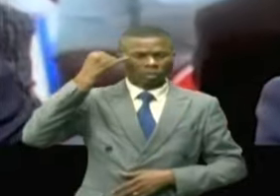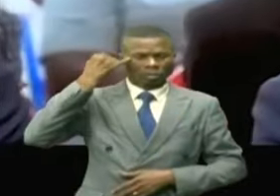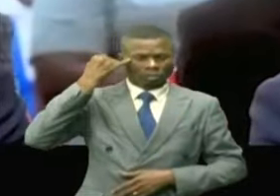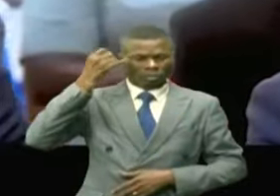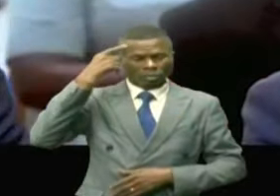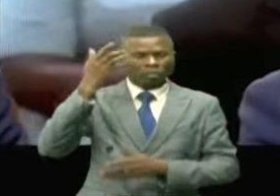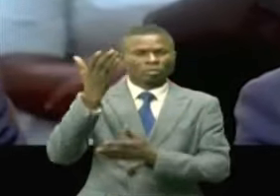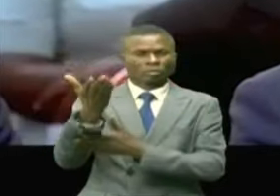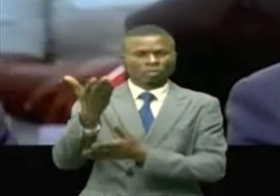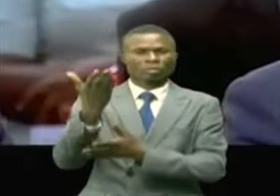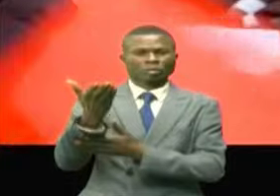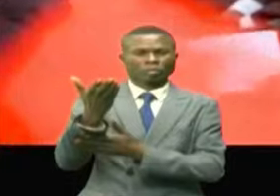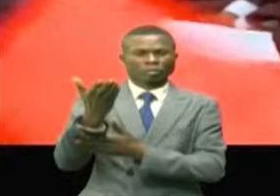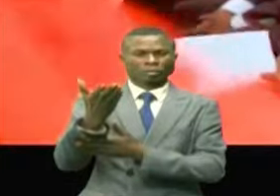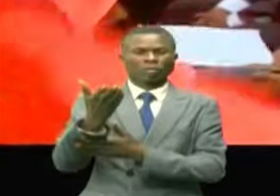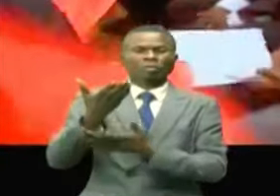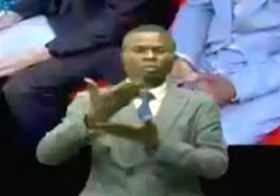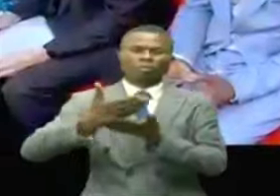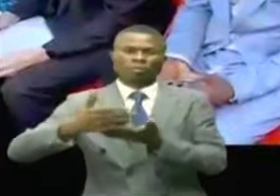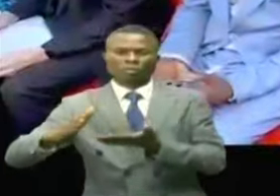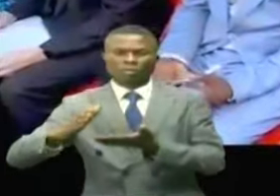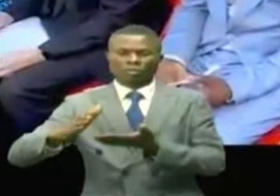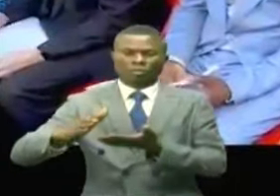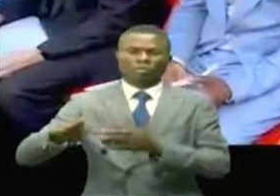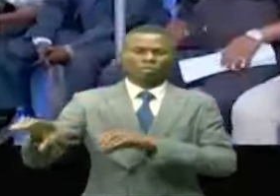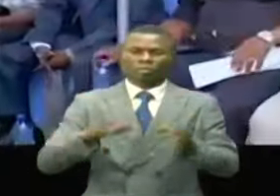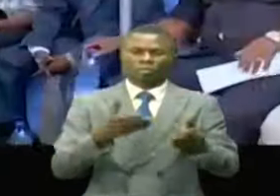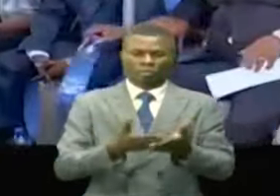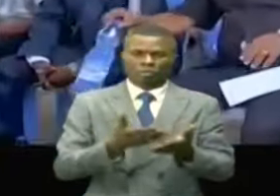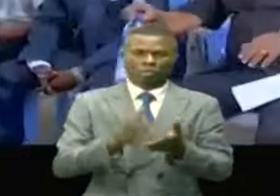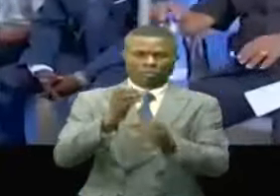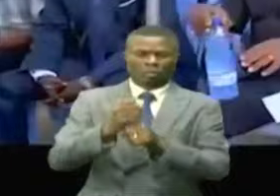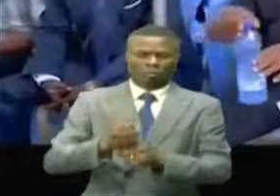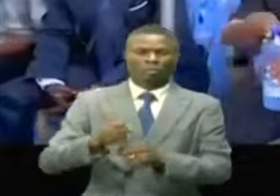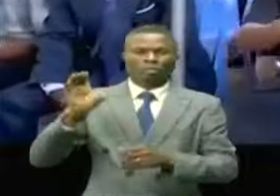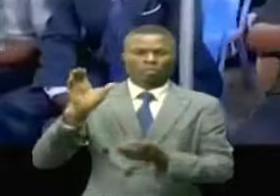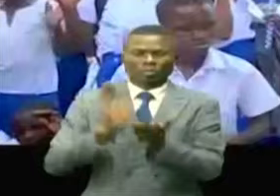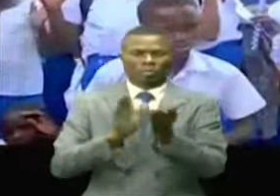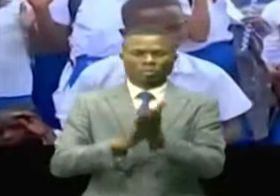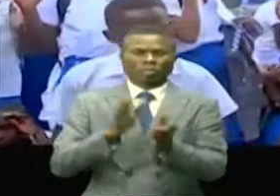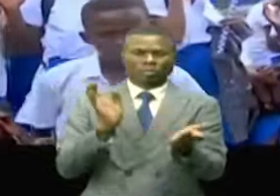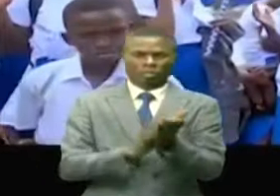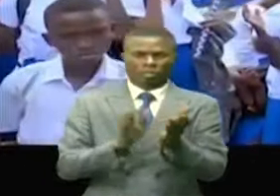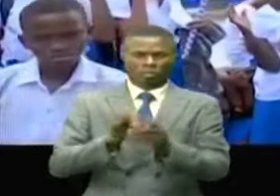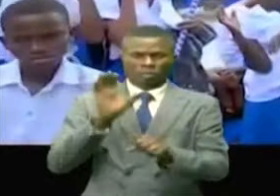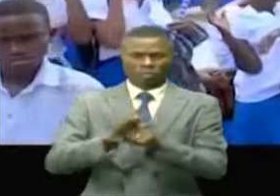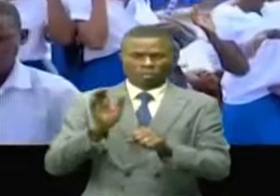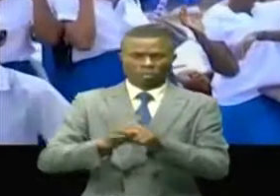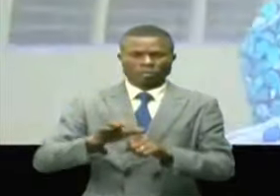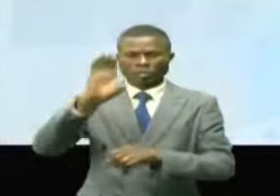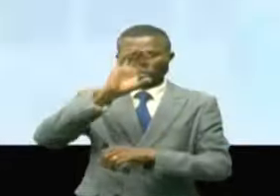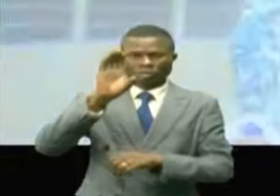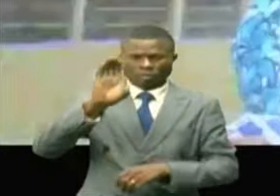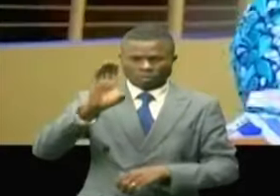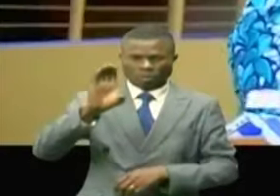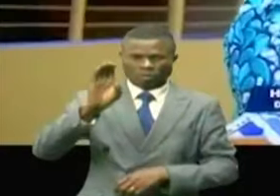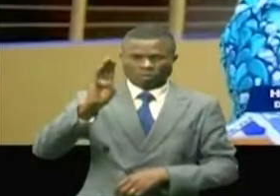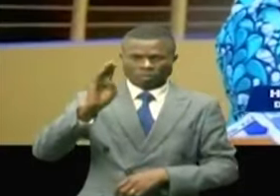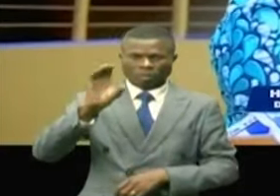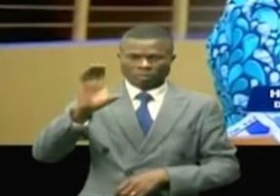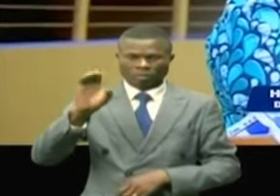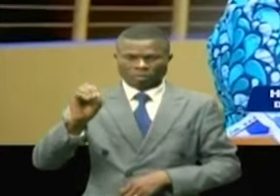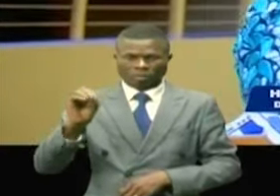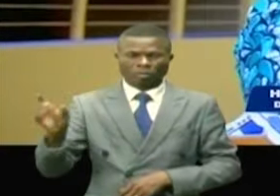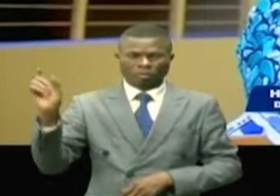de plaider pour l'extension de cette action dans plusieurs écoles de la communauté cebeko nous